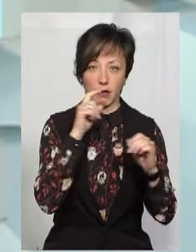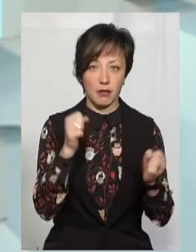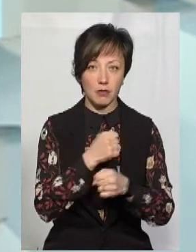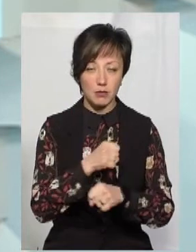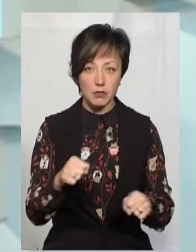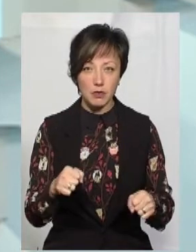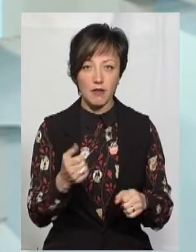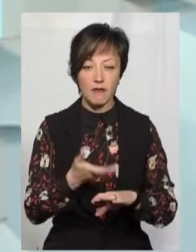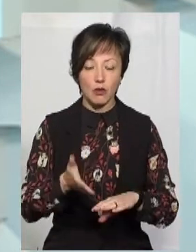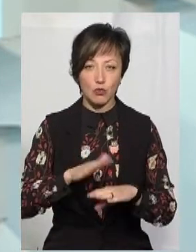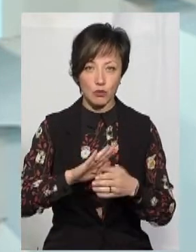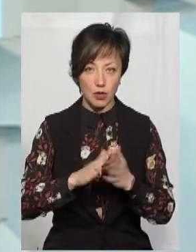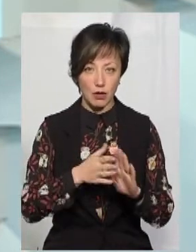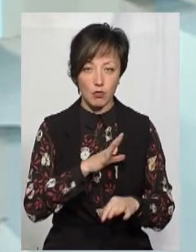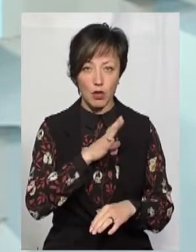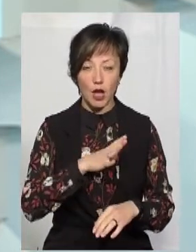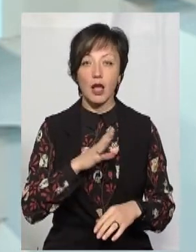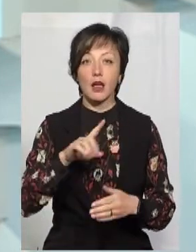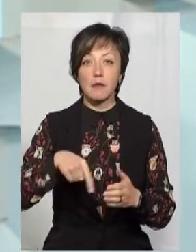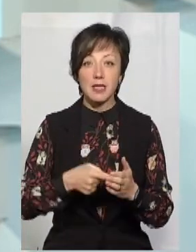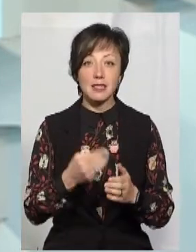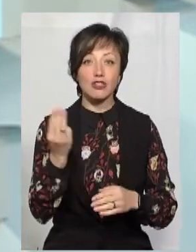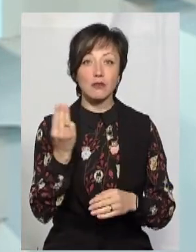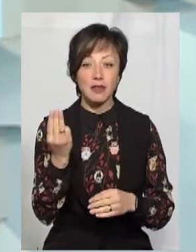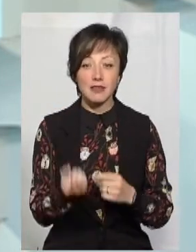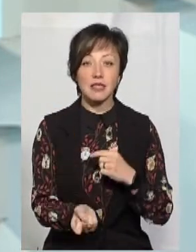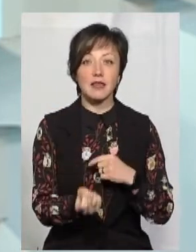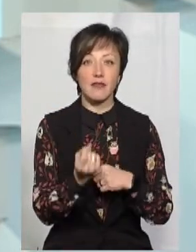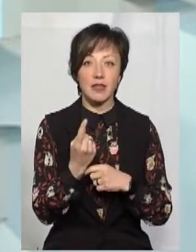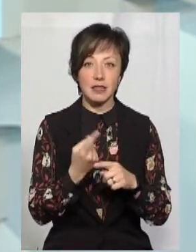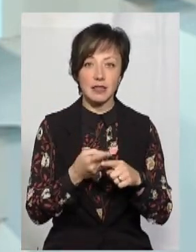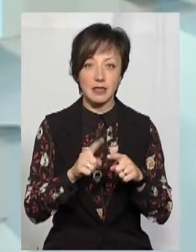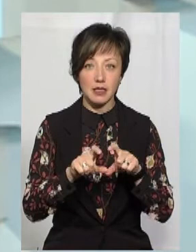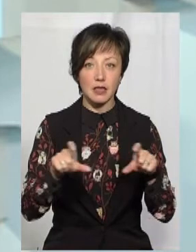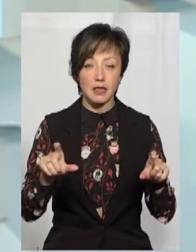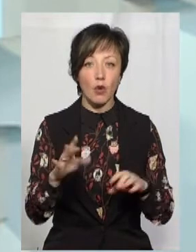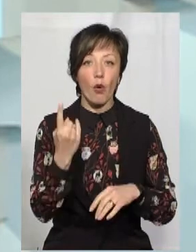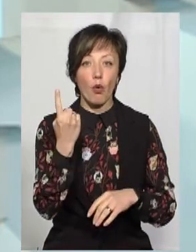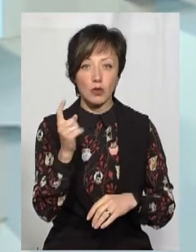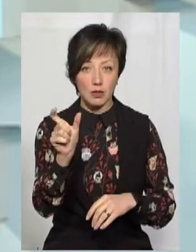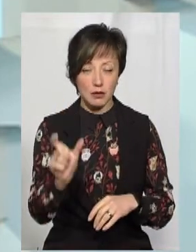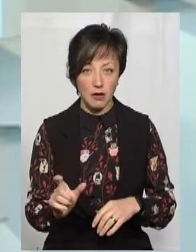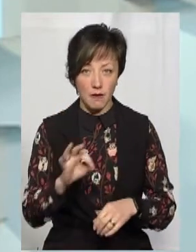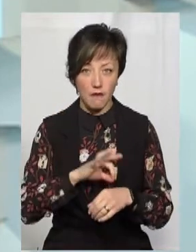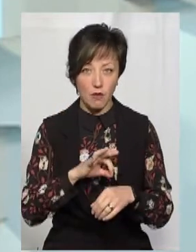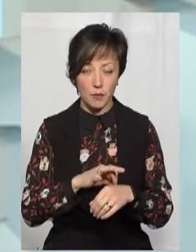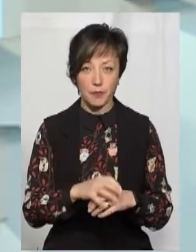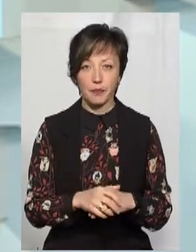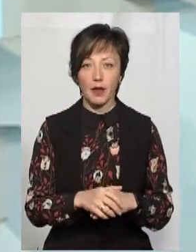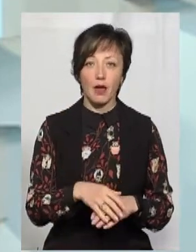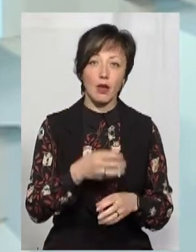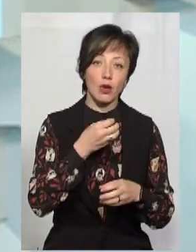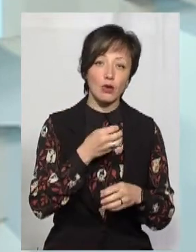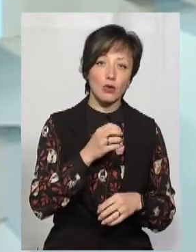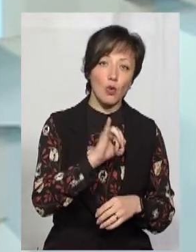Востаннє була достатньо важкою. Тому і Шепетівка з'явилася на мапі цієї першої хвилі, завдячуючи тільки цьому хворому. Позитив чи це